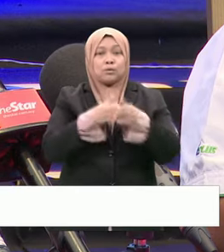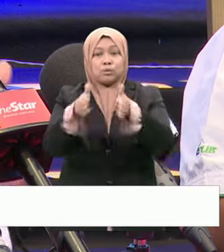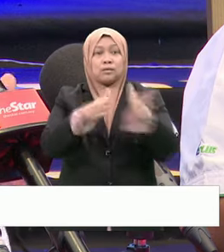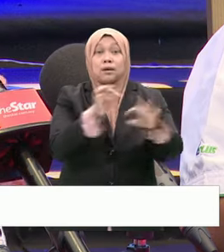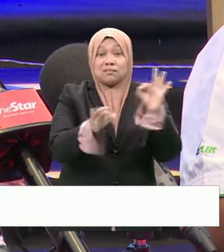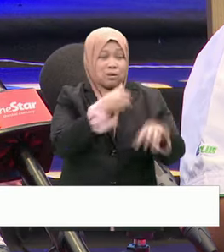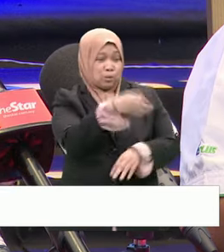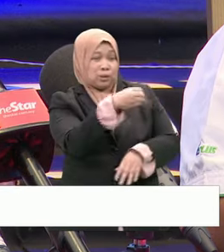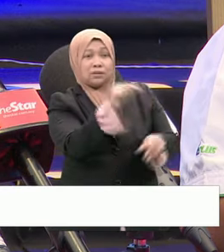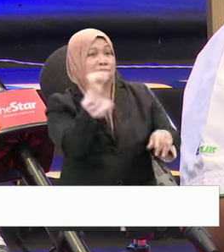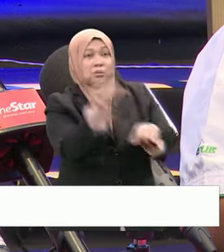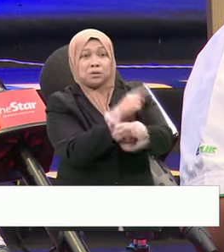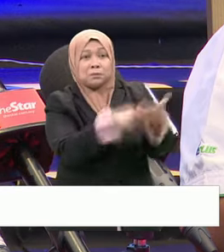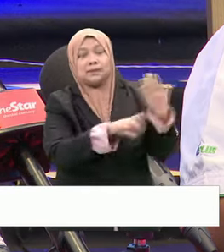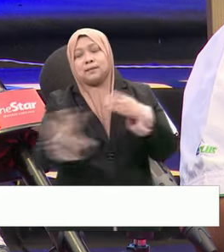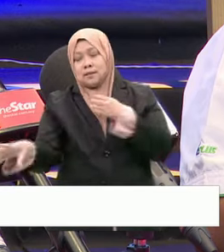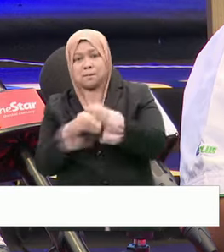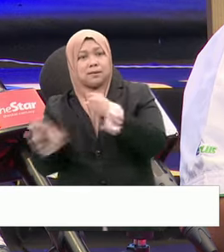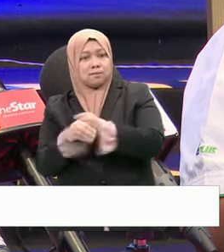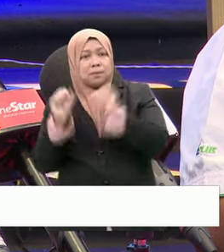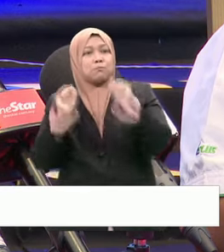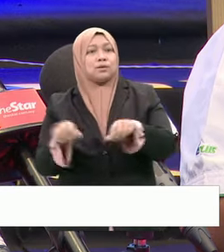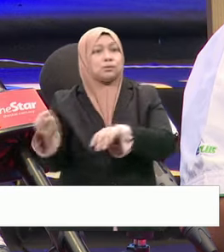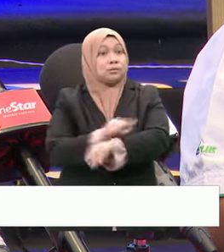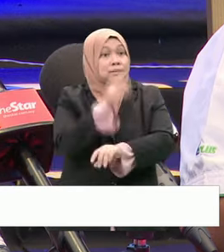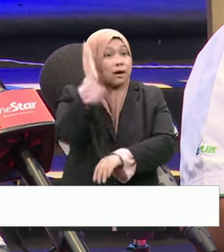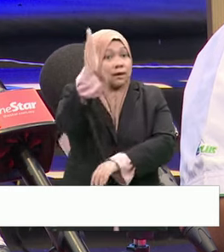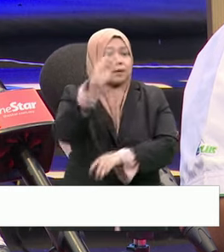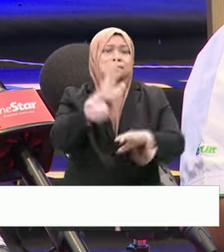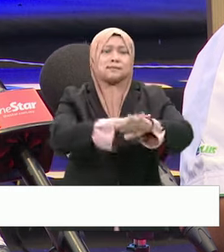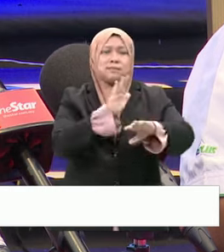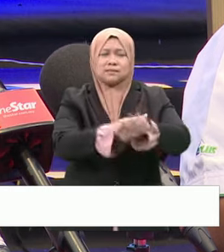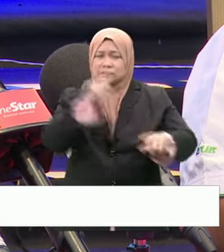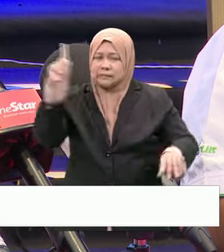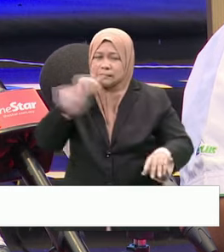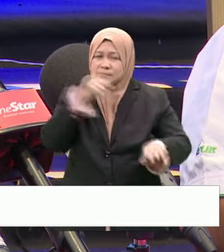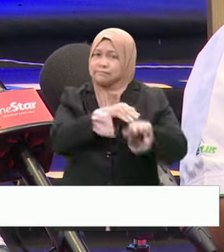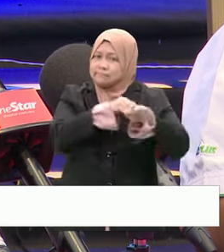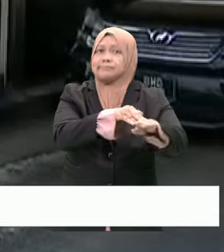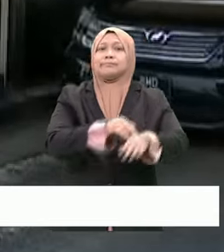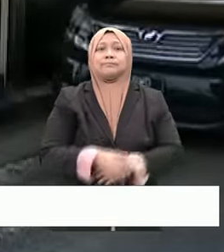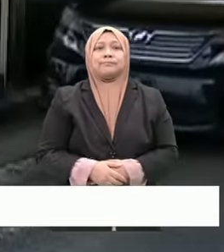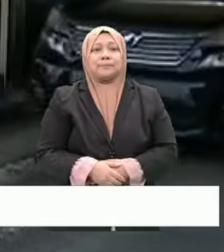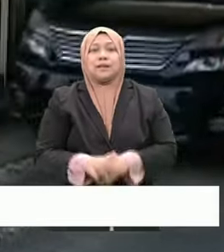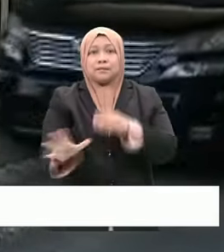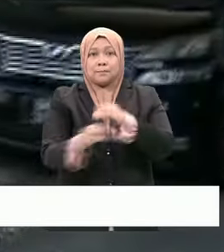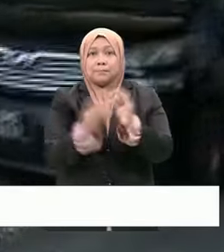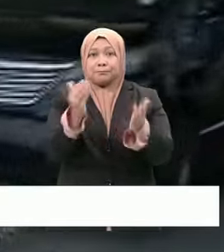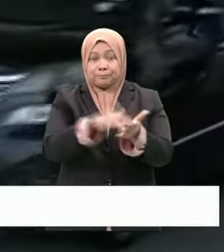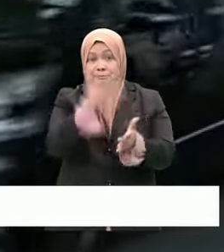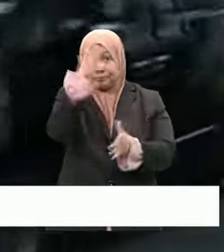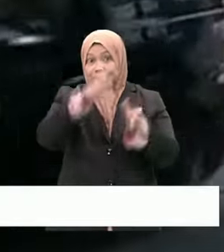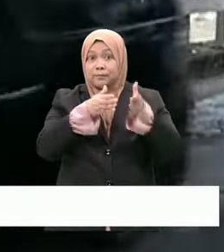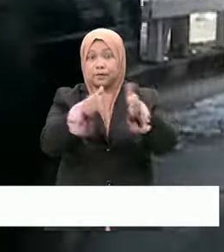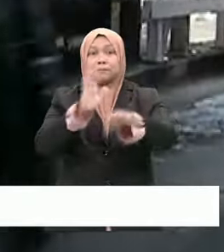lorong tu tak digunakan jadi kita tambah tapi ia hanya akan digunakan semasa trafik sesak tambah beliau Smart Lan hanya akan